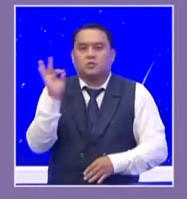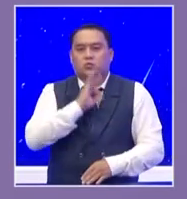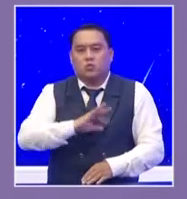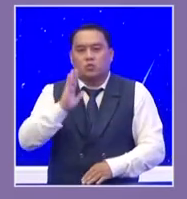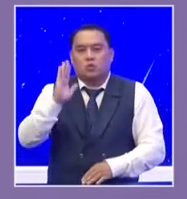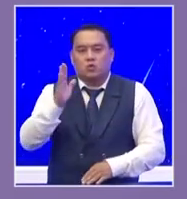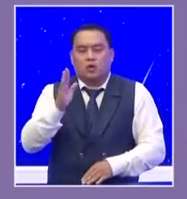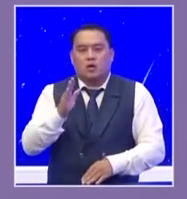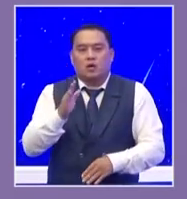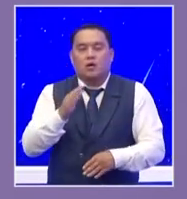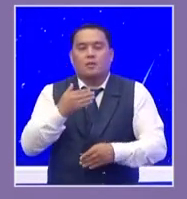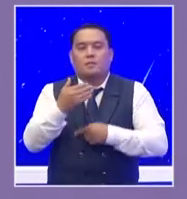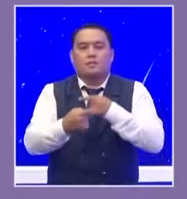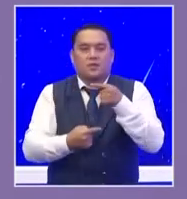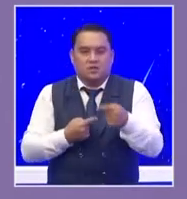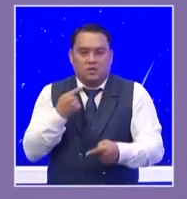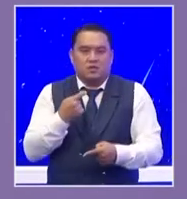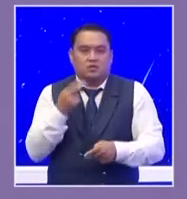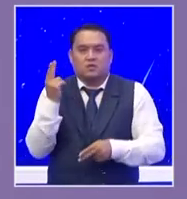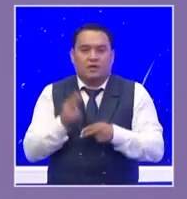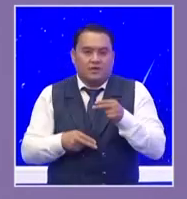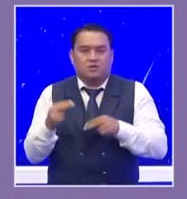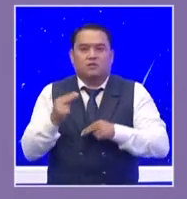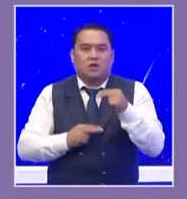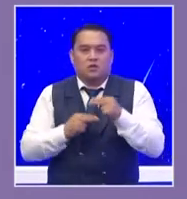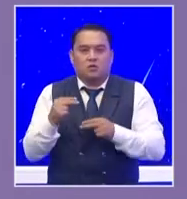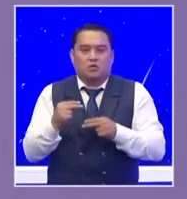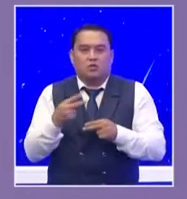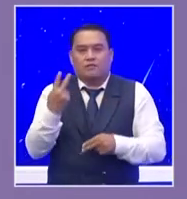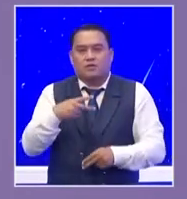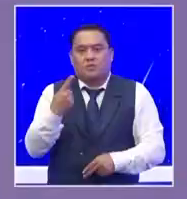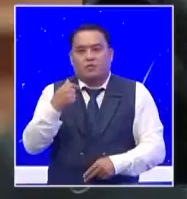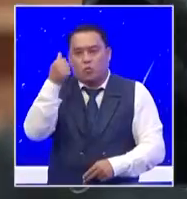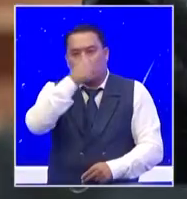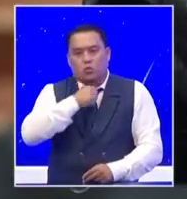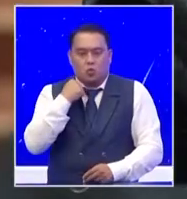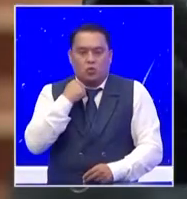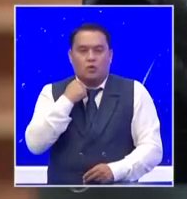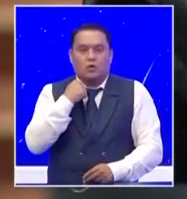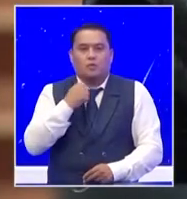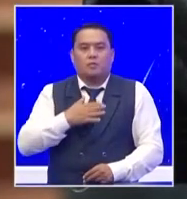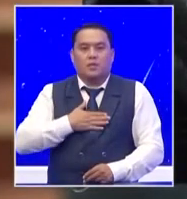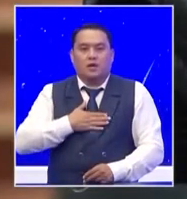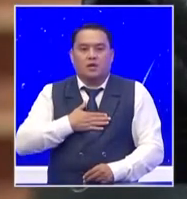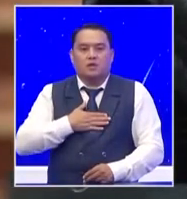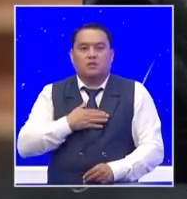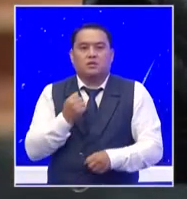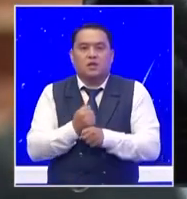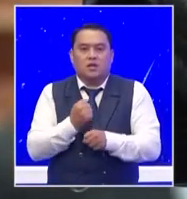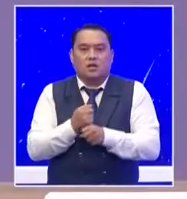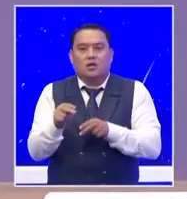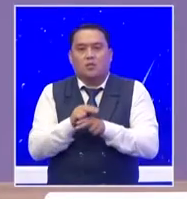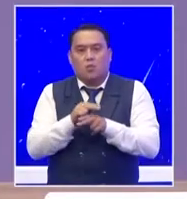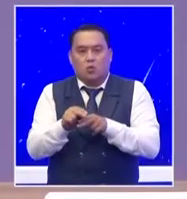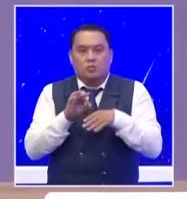Остальные переходящие с завершением строительства до 2021 года. Мы параллельно делаем и капитальный